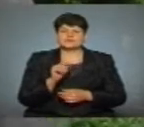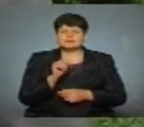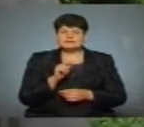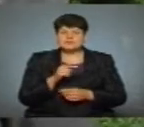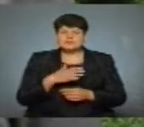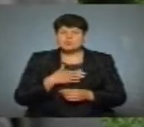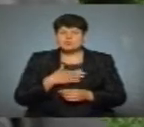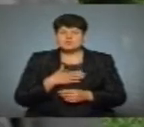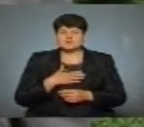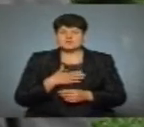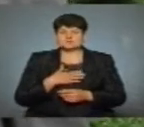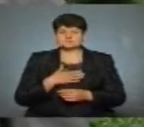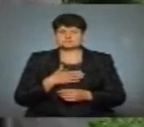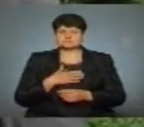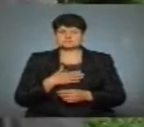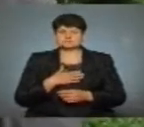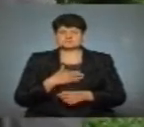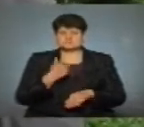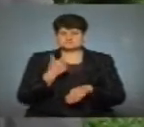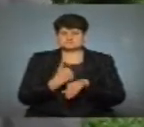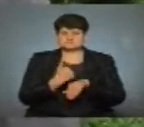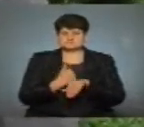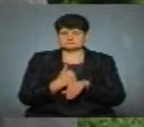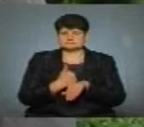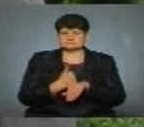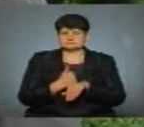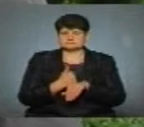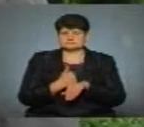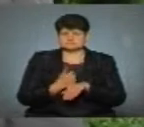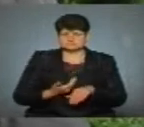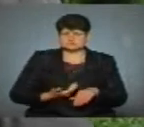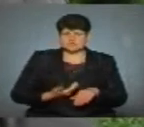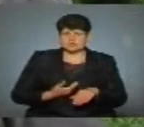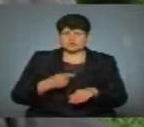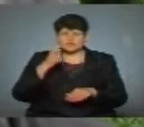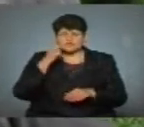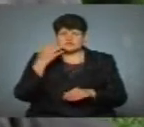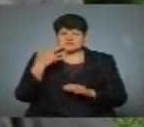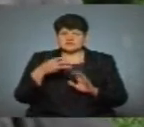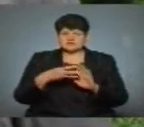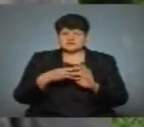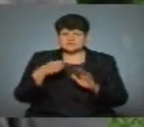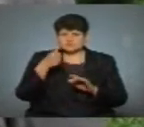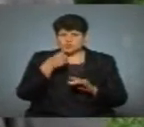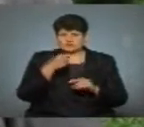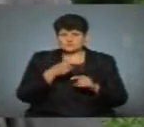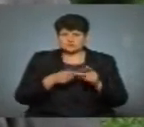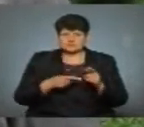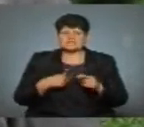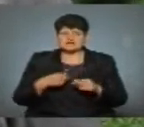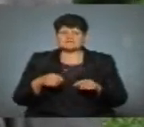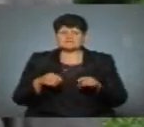таке моє якесь, ну, кредо чи як там. Ну і в віці 58 років з половиною я рішився